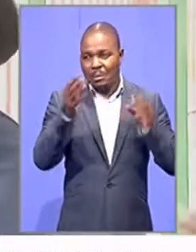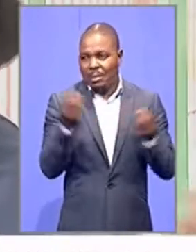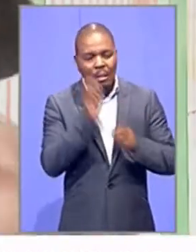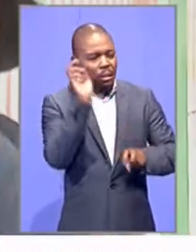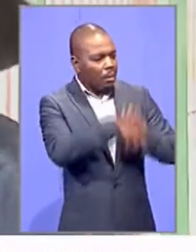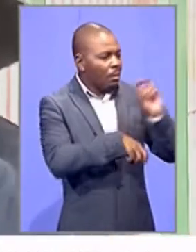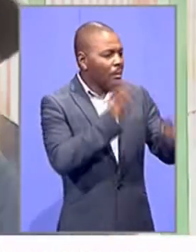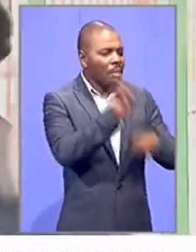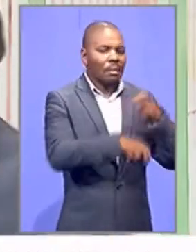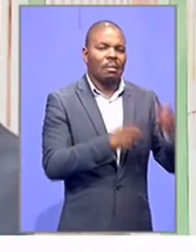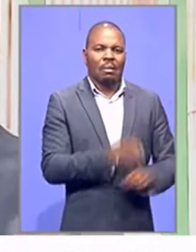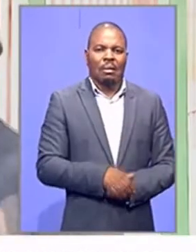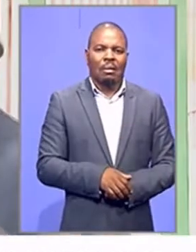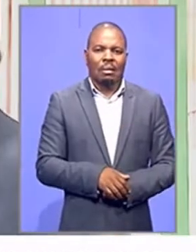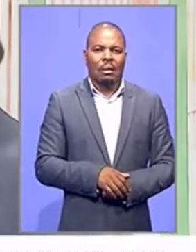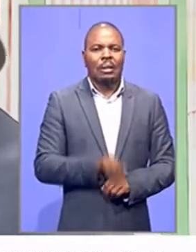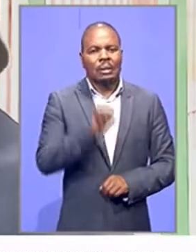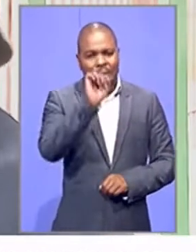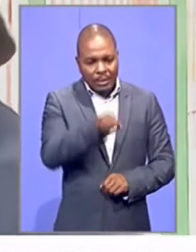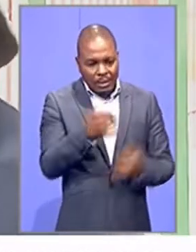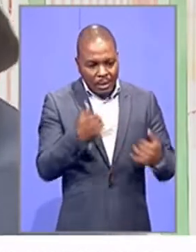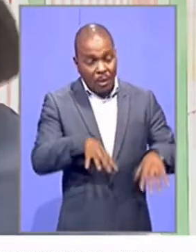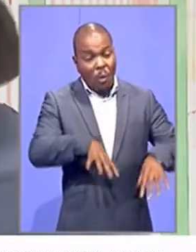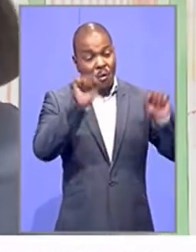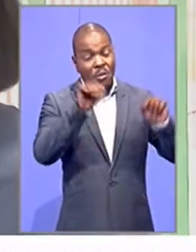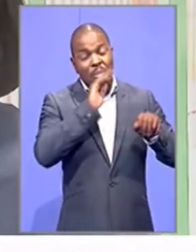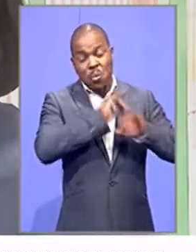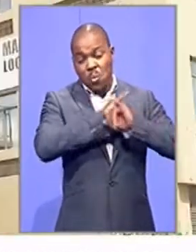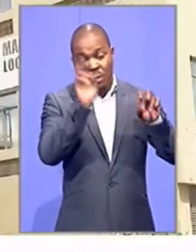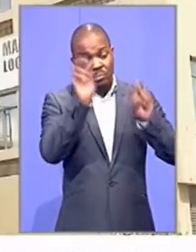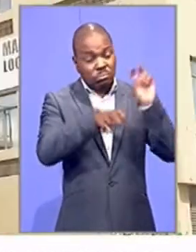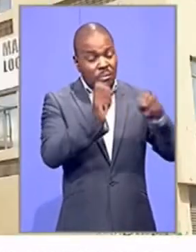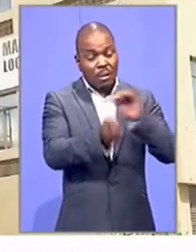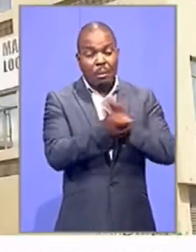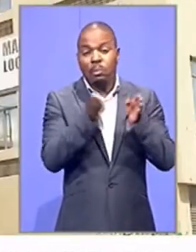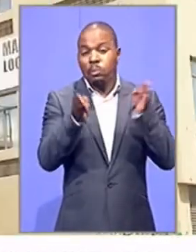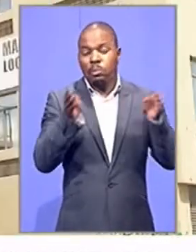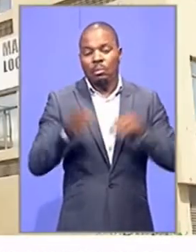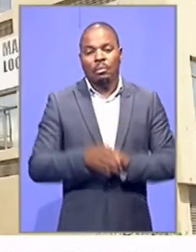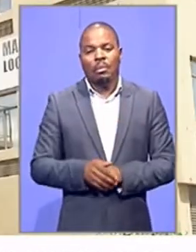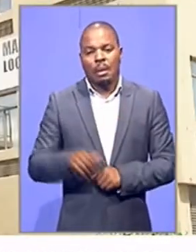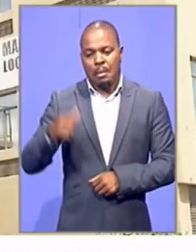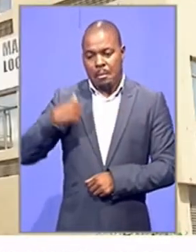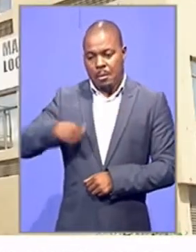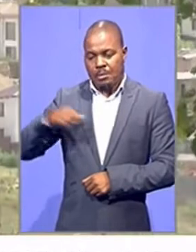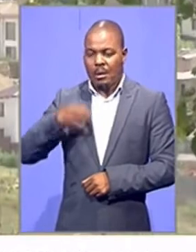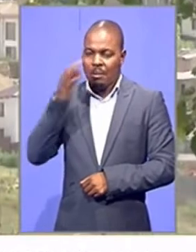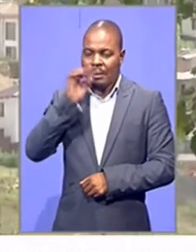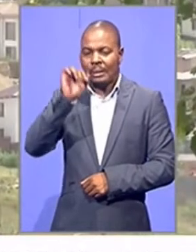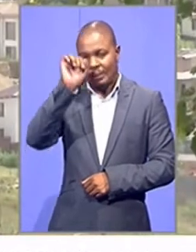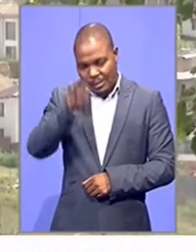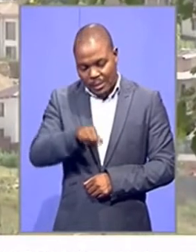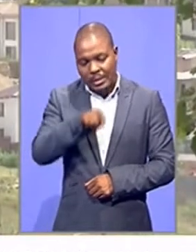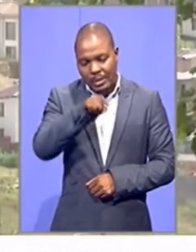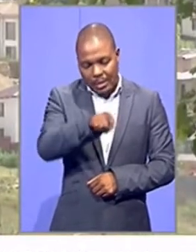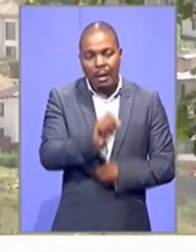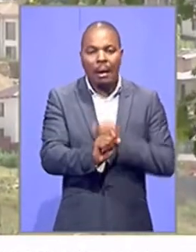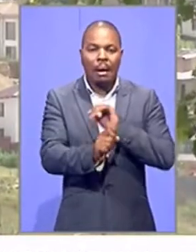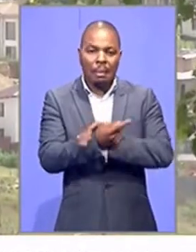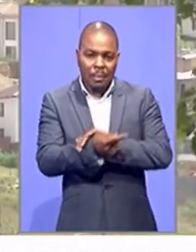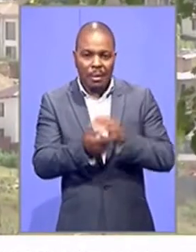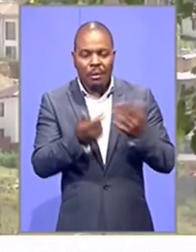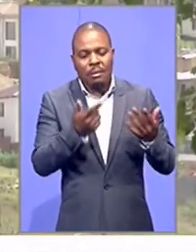ba bang di medication tsa bona tlamehile di dule ka fridge. O futhi o ke tshone hore na o reke ice every day. Ho thata holo monana because